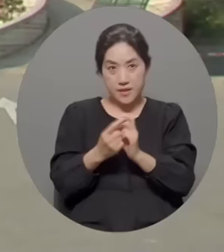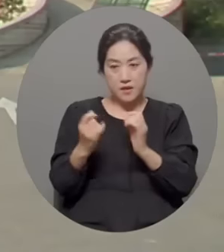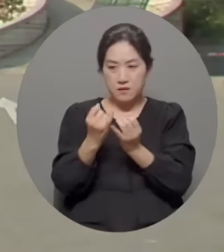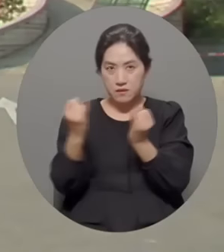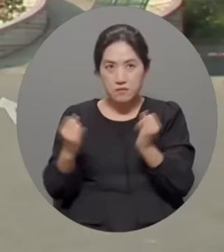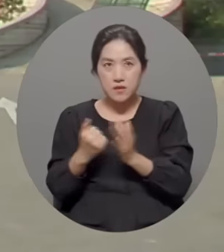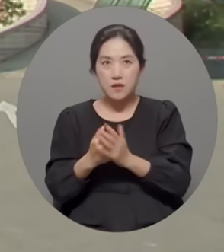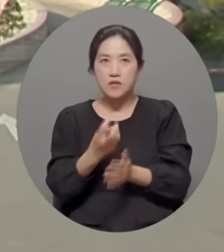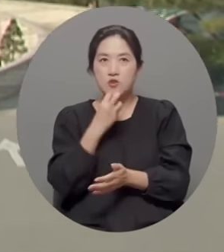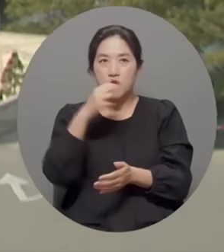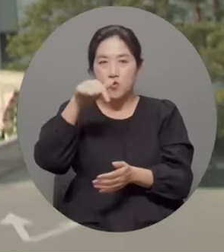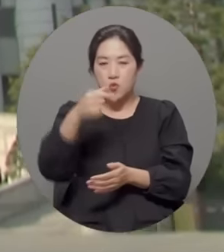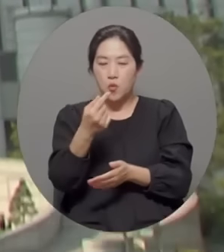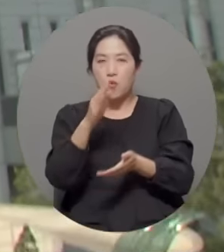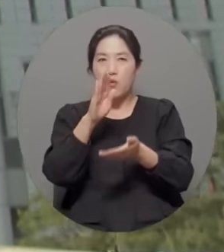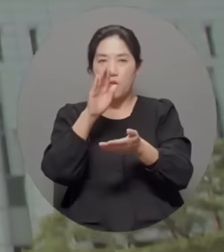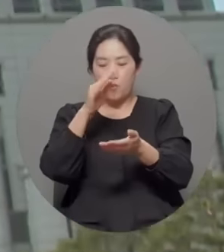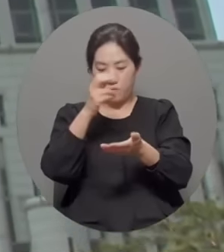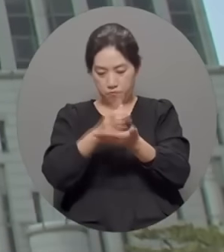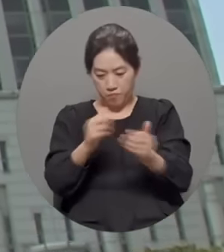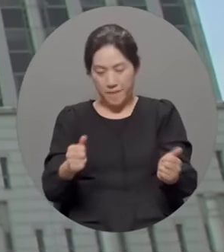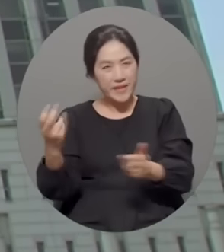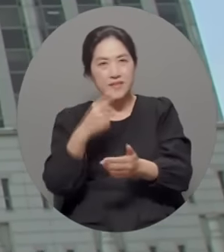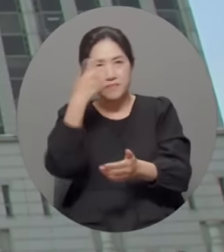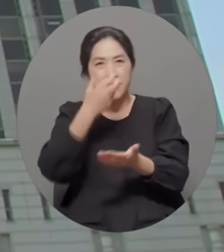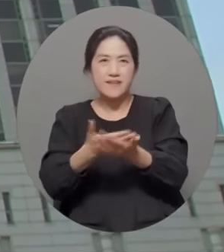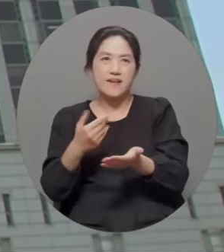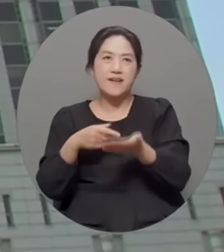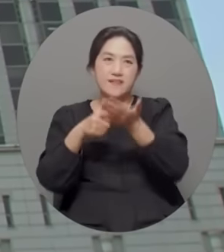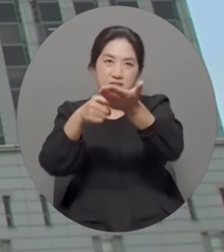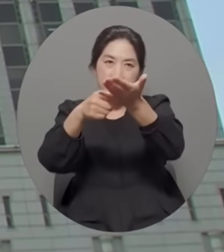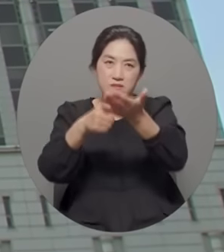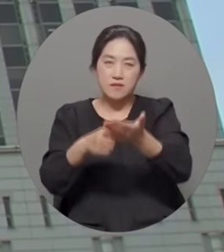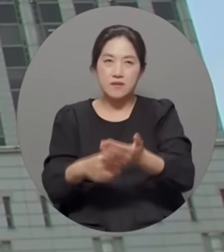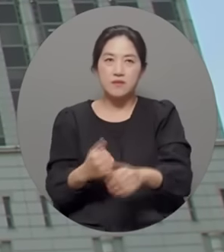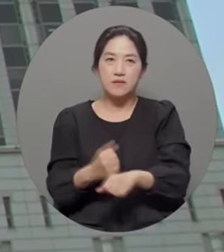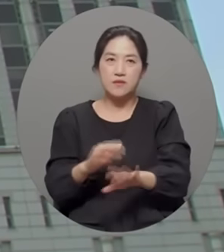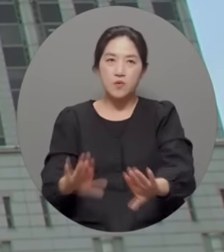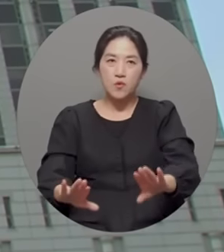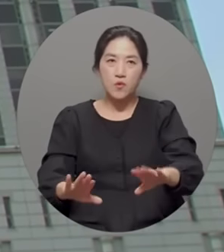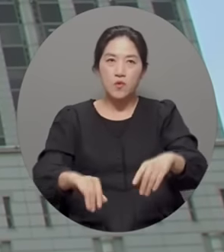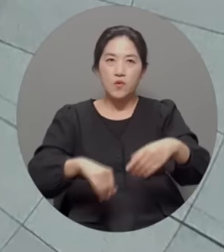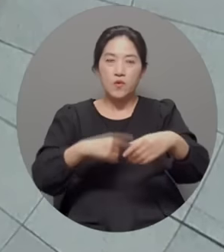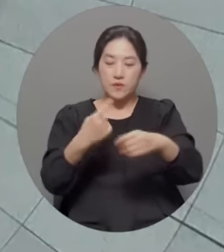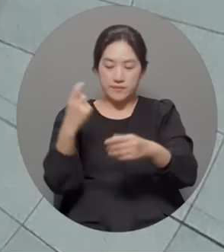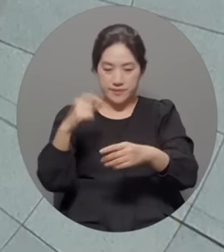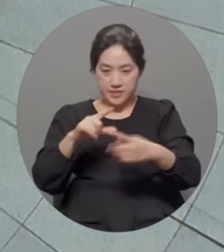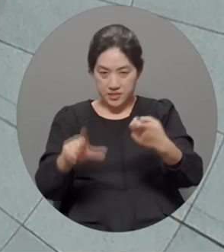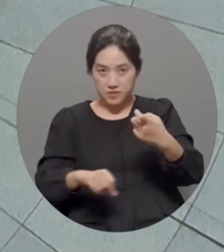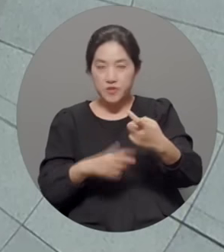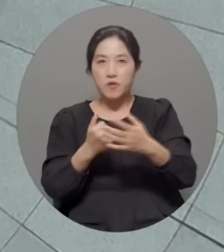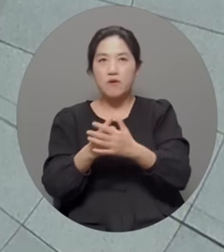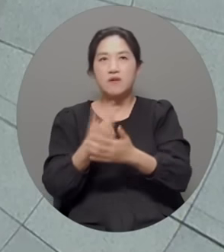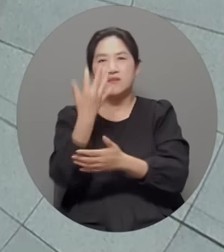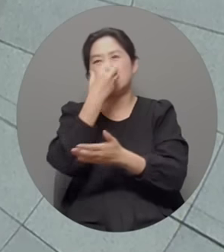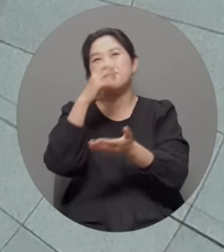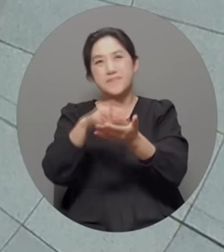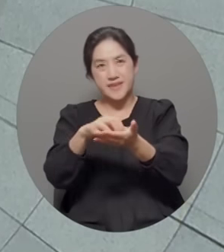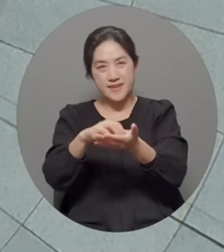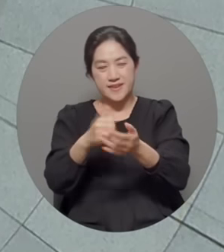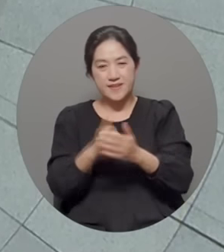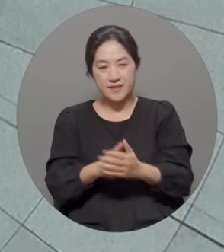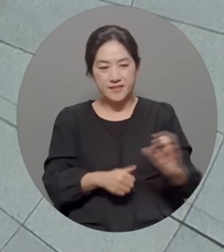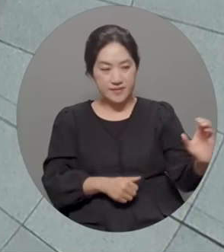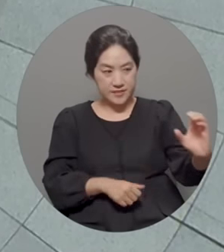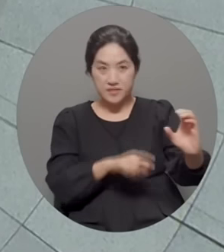서울고법에 재정신청을 했고 지난해 11월 21일 인용됐습니다. 재정신청 인용으로 기소된 C 씨는